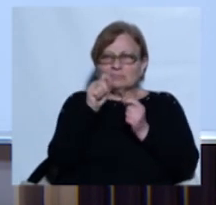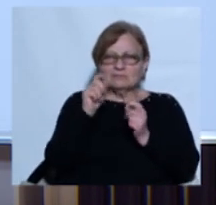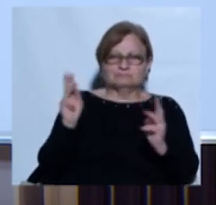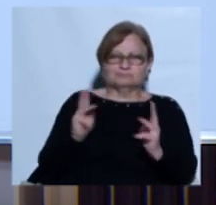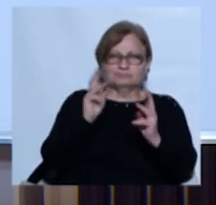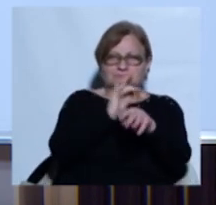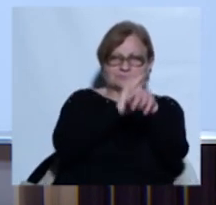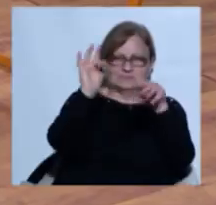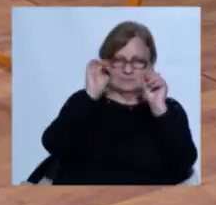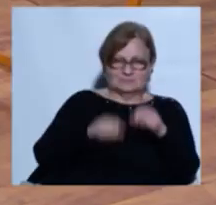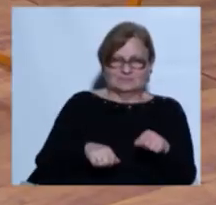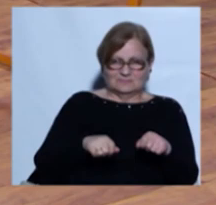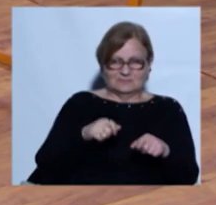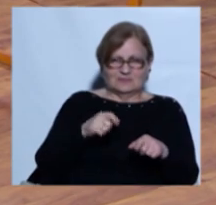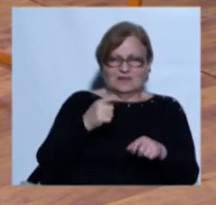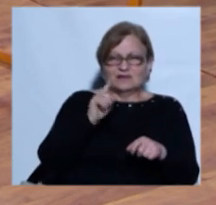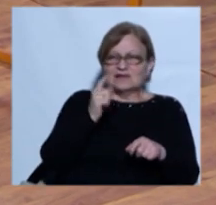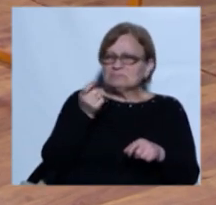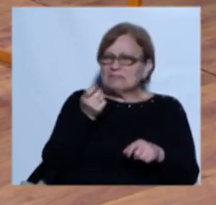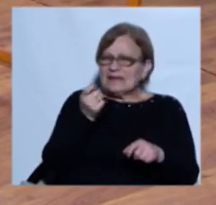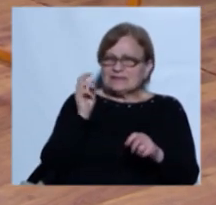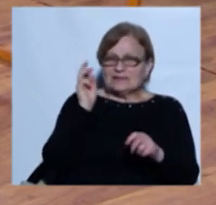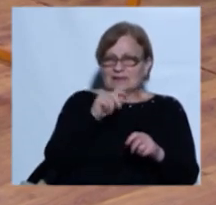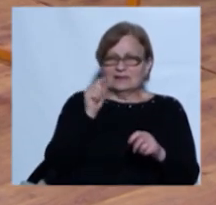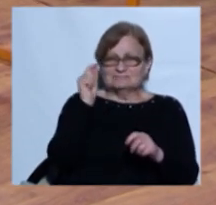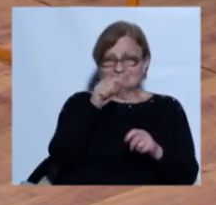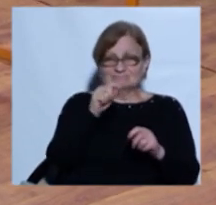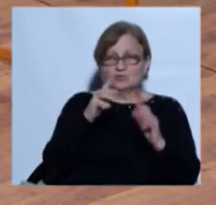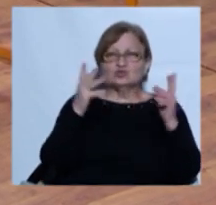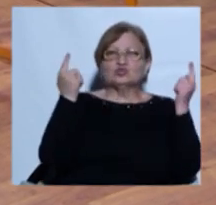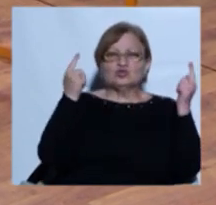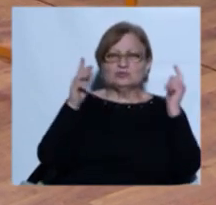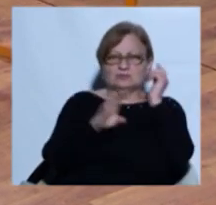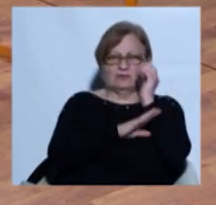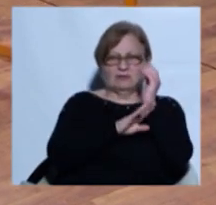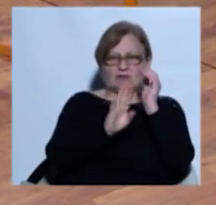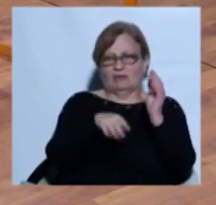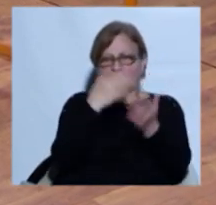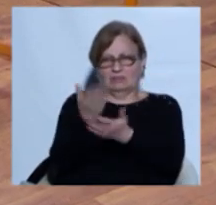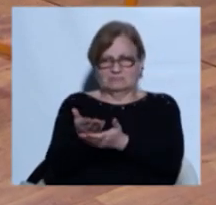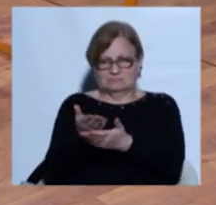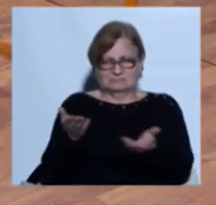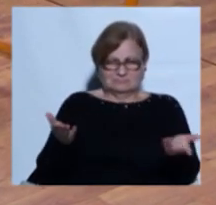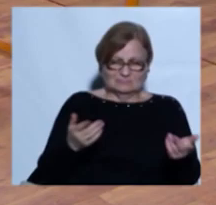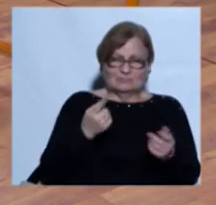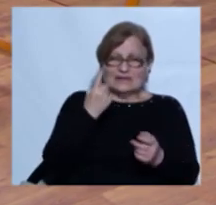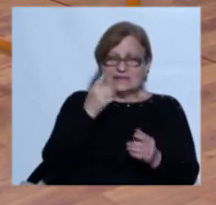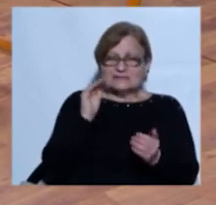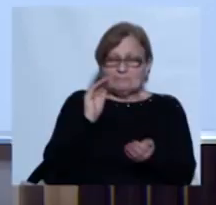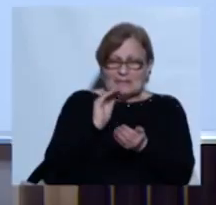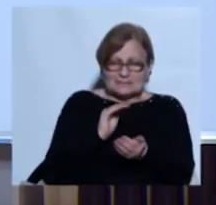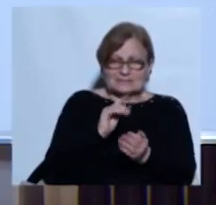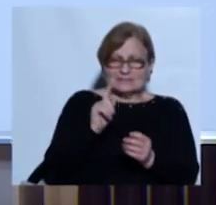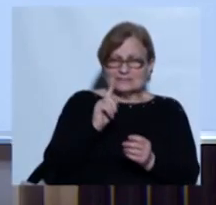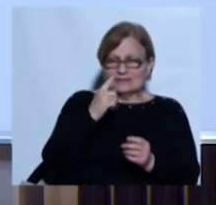ხო? ზოგჯერ შეიძლება ძალიან პატარა ნაპერწკალმა უზარმაზარი ხეცა აქციოს. ისევე როგორც ძალიან პატარა, ერთი შეხედვით